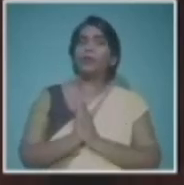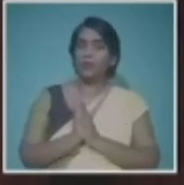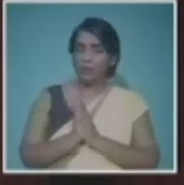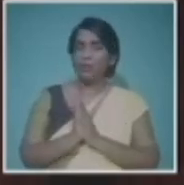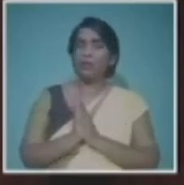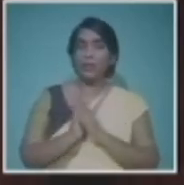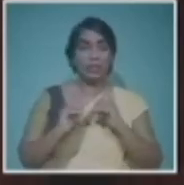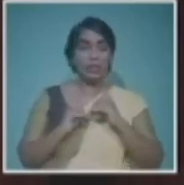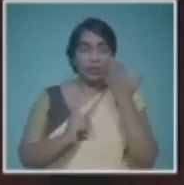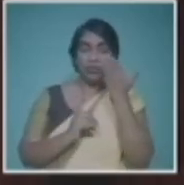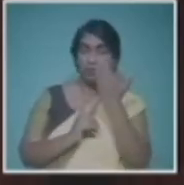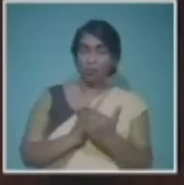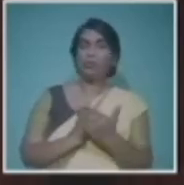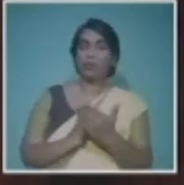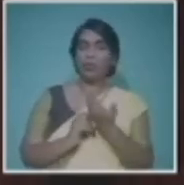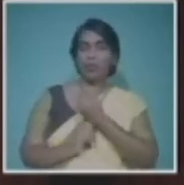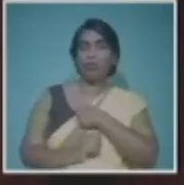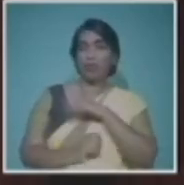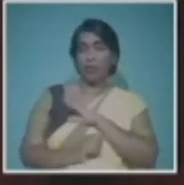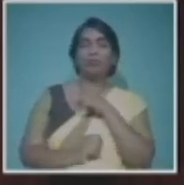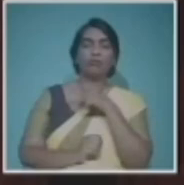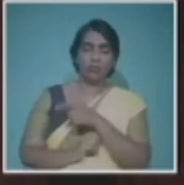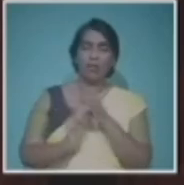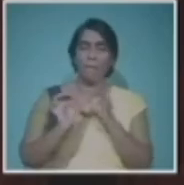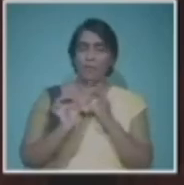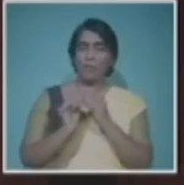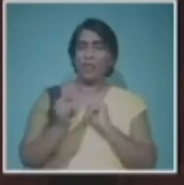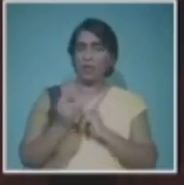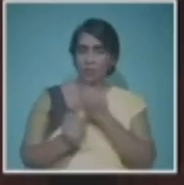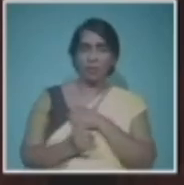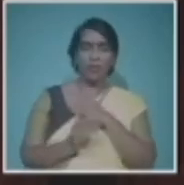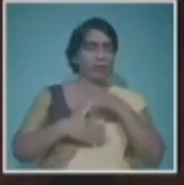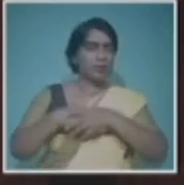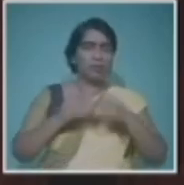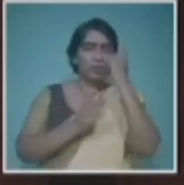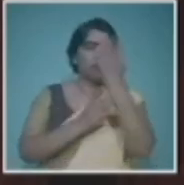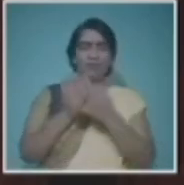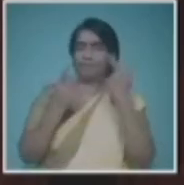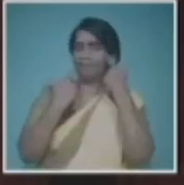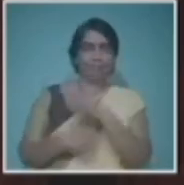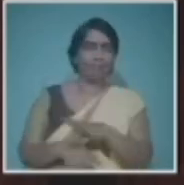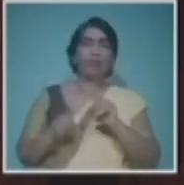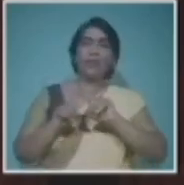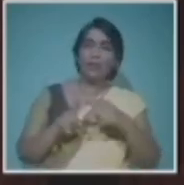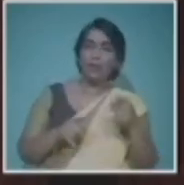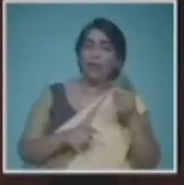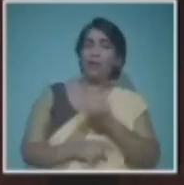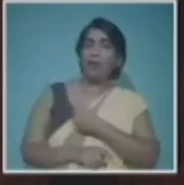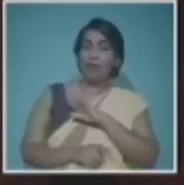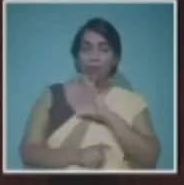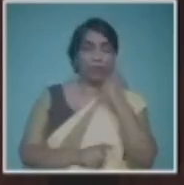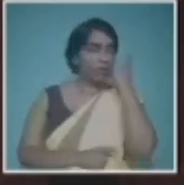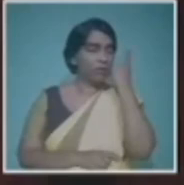දේවල් ජීවමානව දක්පු යතිවරණන් වහන්සේ කෙනෙක් තමයි සමිත හාමුදුරුවෝ ඒක නිසා ජාතිවාදී ප්‍රතික්ෂේප කරපු කෙනෙක් අනිත් පැත්තෙන් බැලුවම උන්වහන්සේගේ